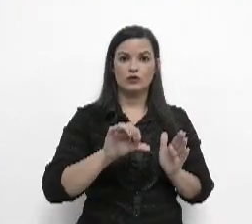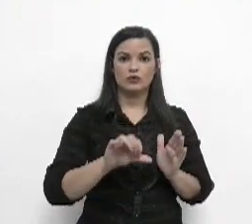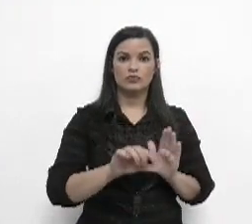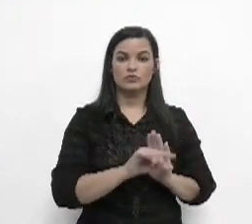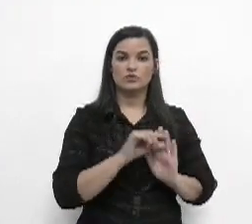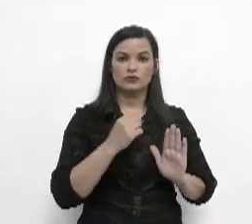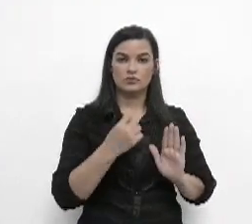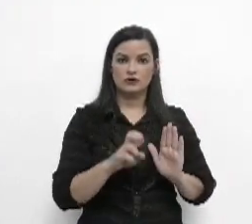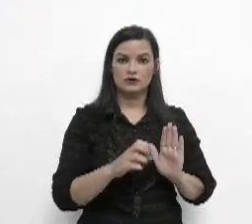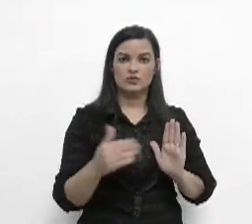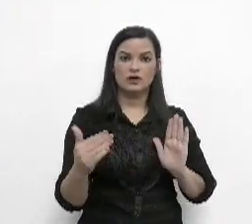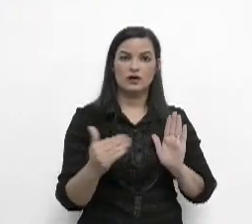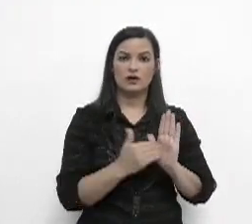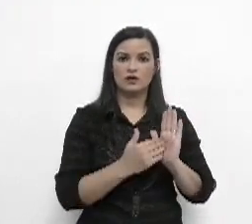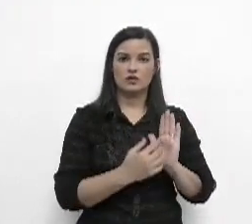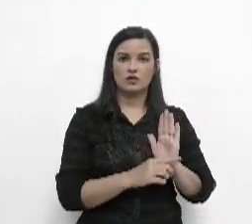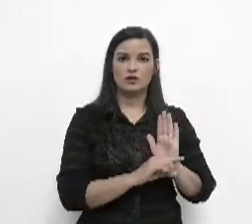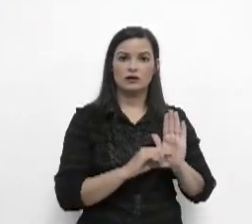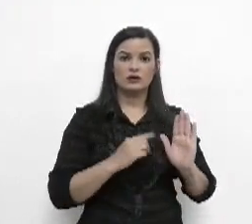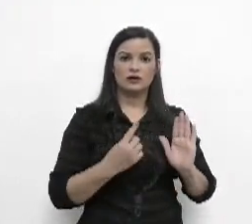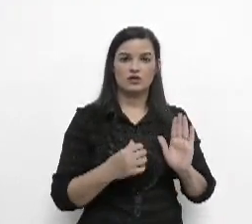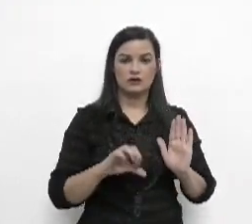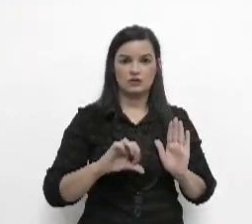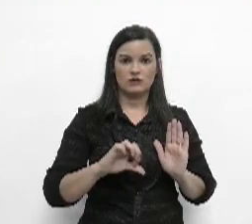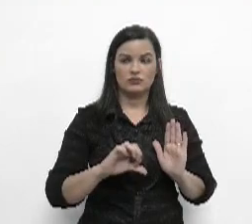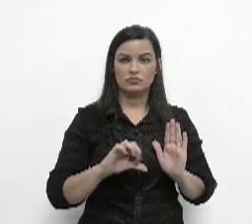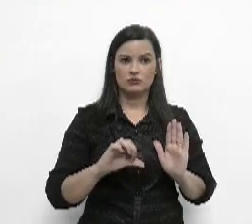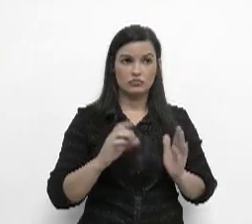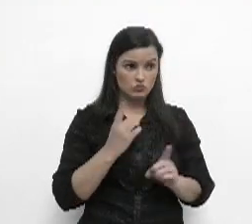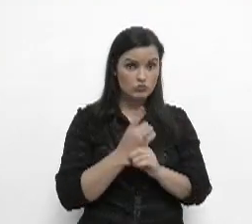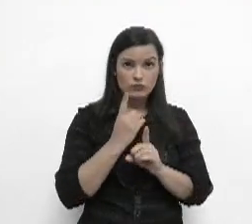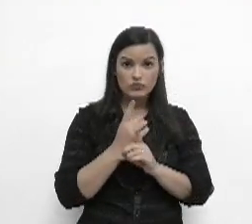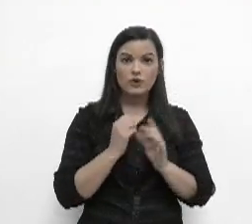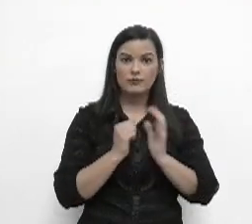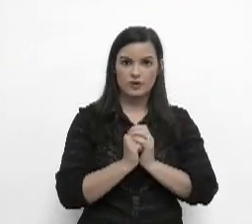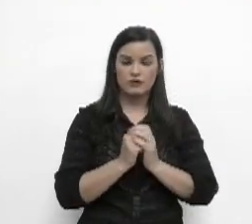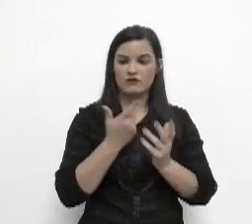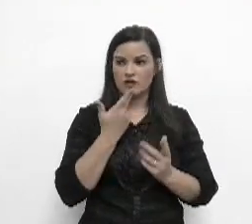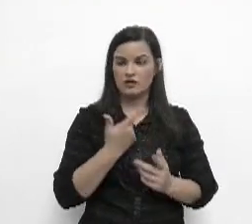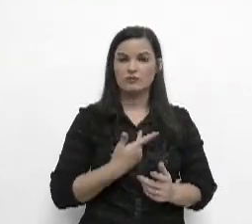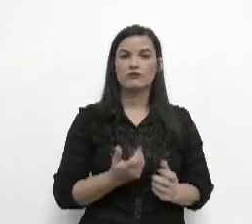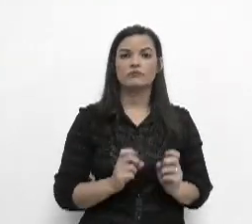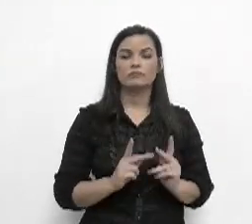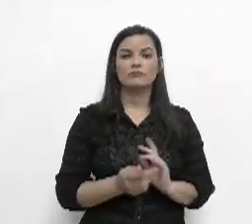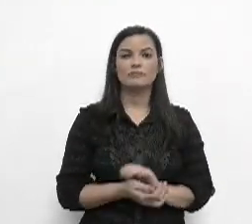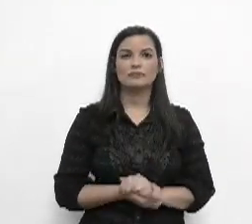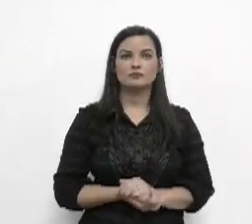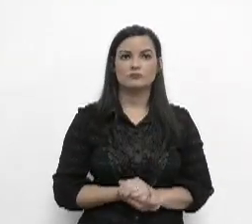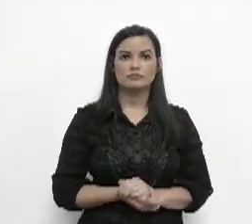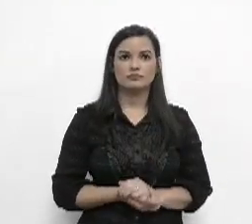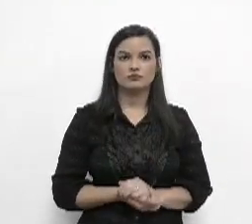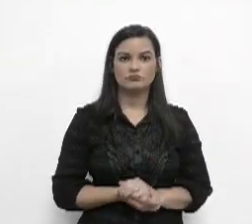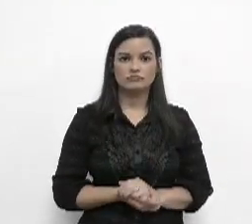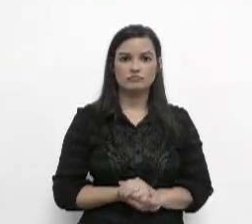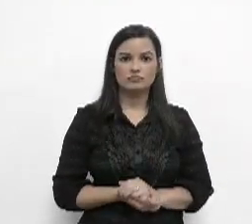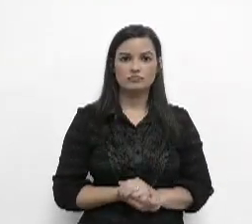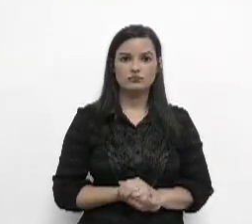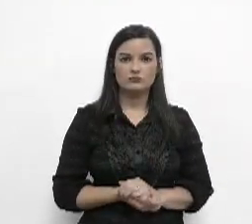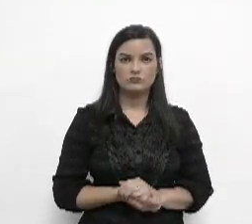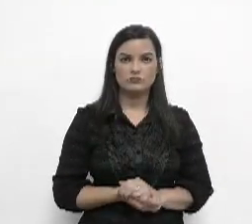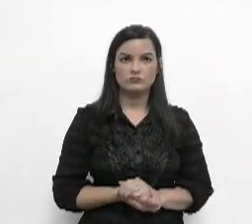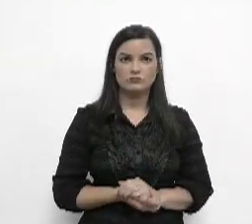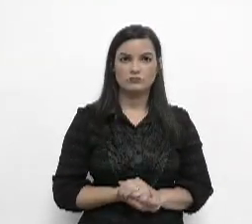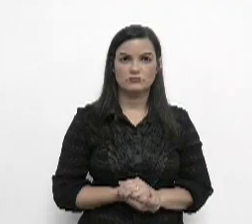19. 찾았으면 아멘. Todos acharam? Diga amém. 우리 같이 15절부터 19절까지 한 목소리로